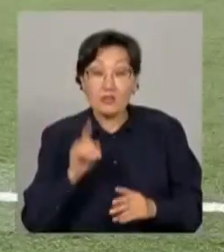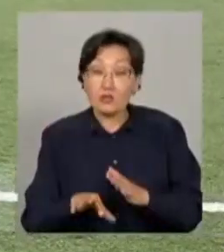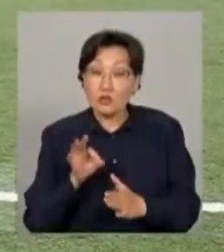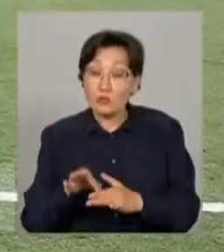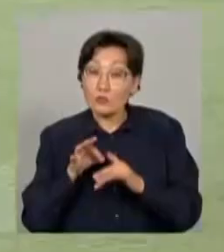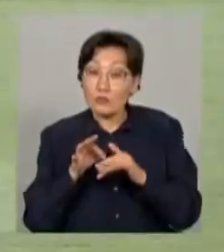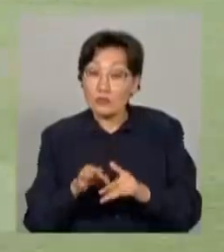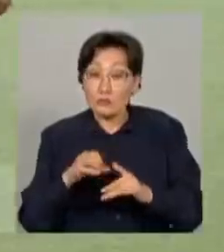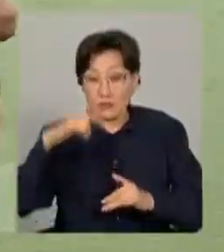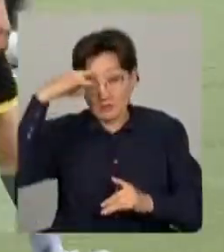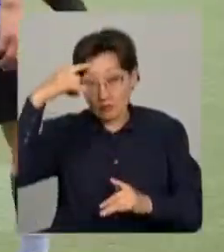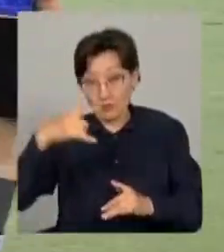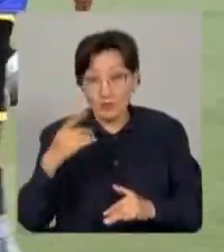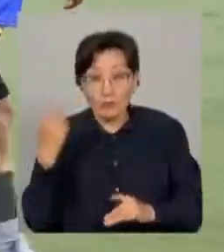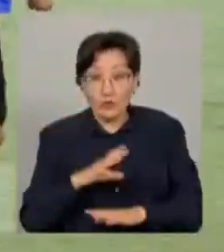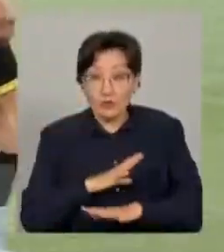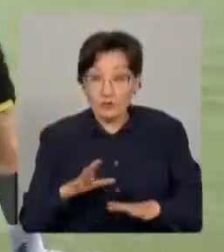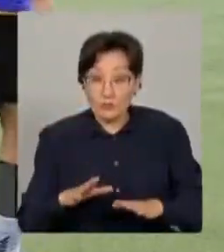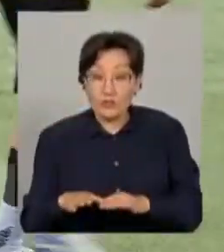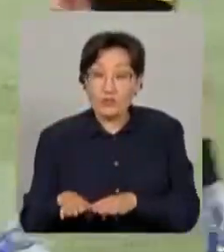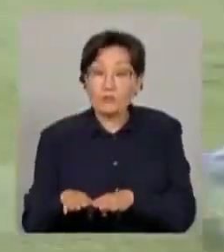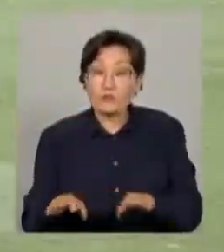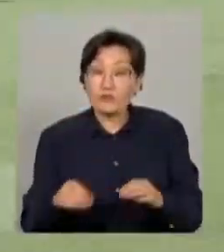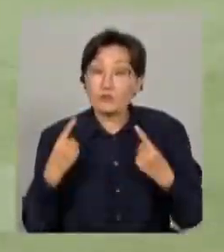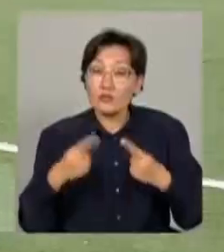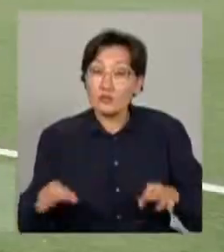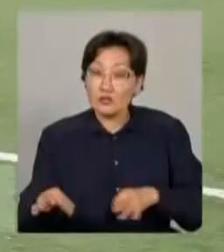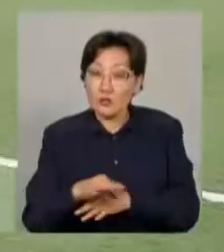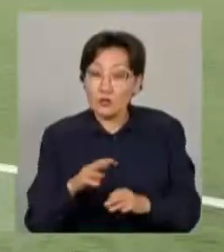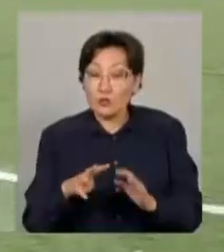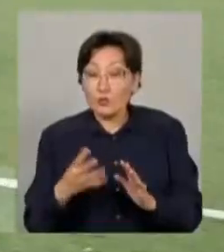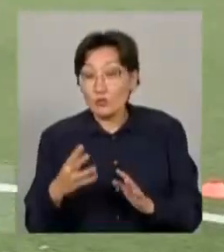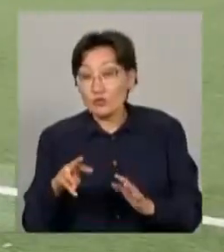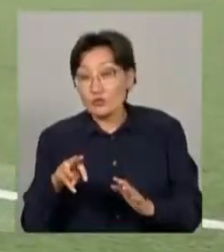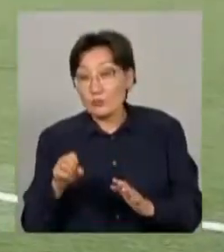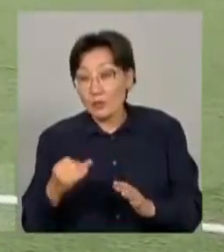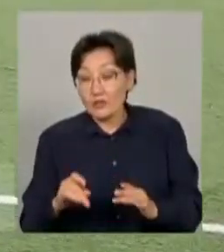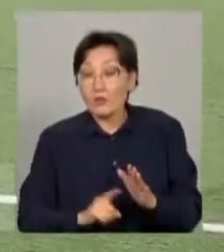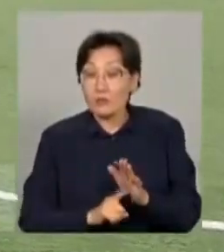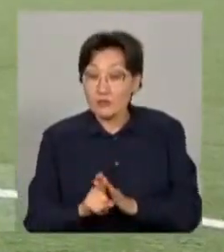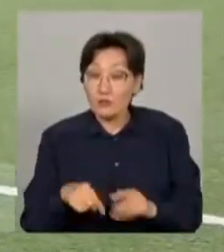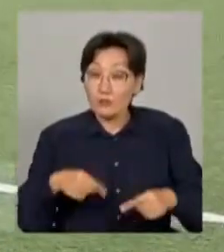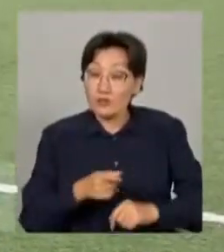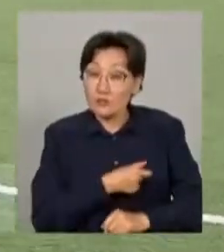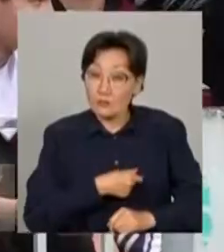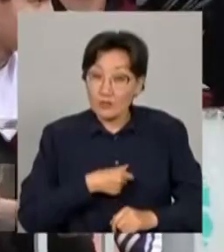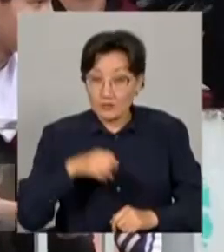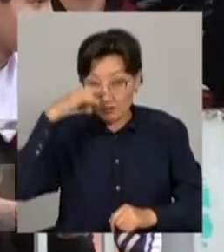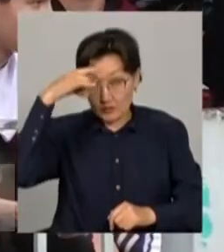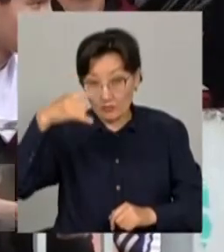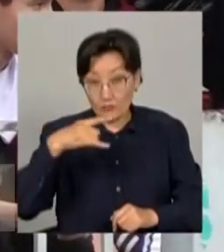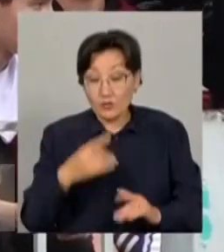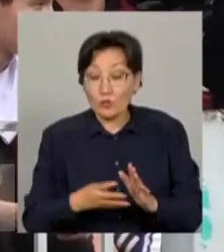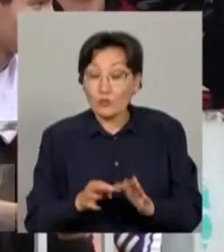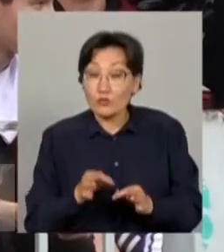өткізді. Елімізде бұрын соңды болмаған бірегей жоба 4 мамырда басталды. Футбол бапкерлері бүгінге дейін еліміздің 9